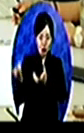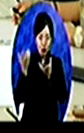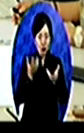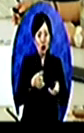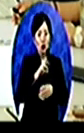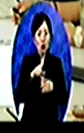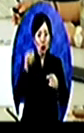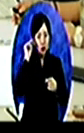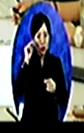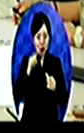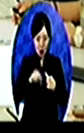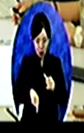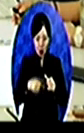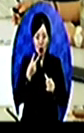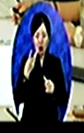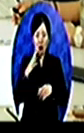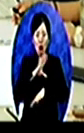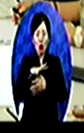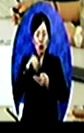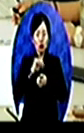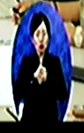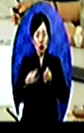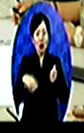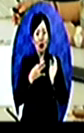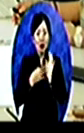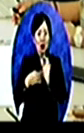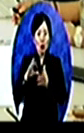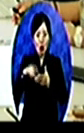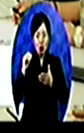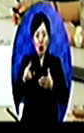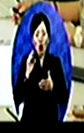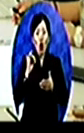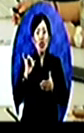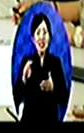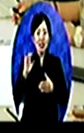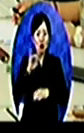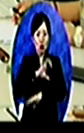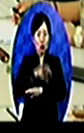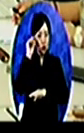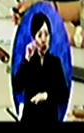байдлаар 25 оюутан төгсөж 88 оюутан Япоо улсын косын сургуулиудад суралцаж байна.